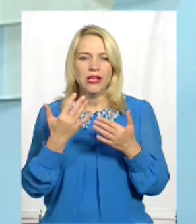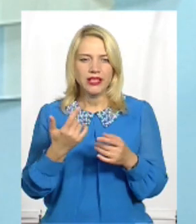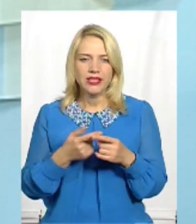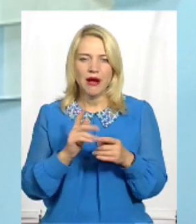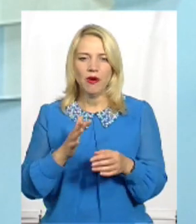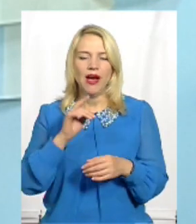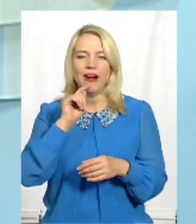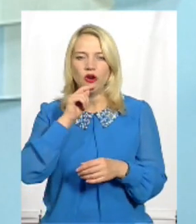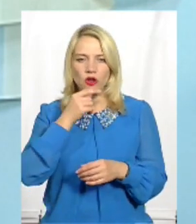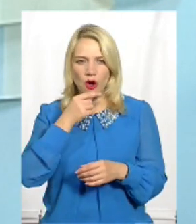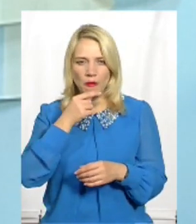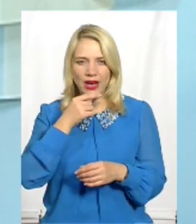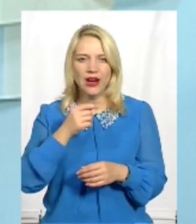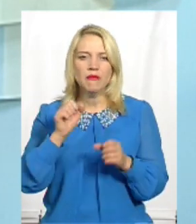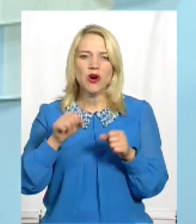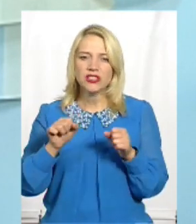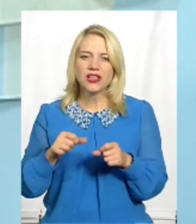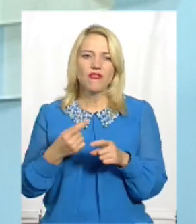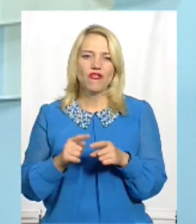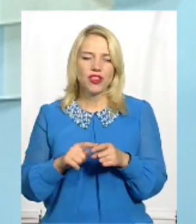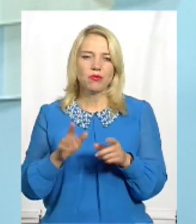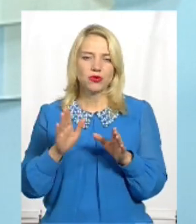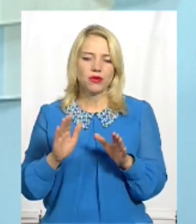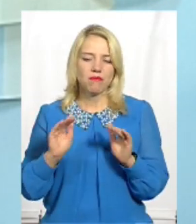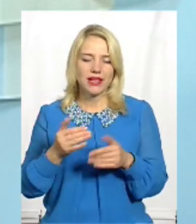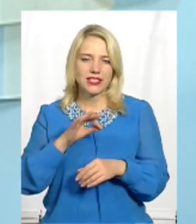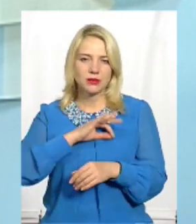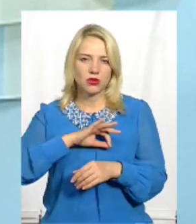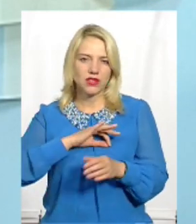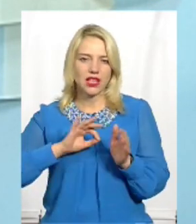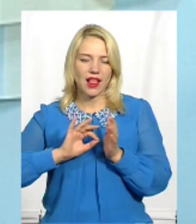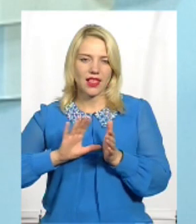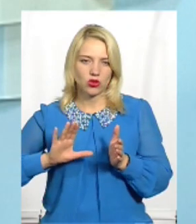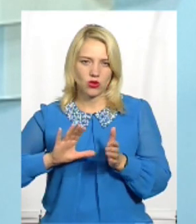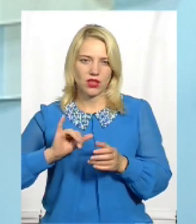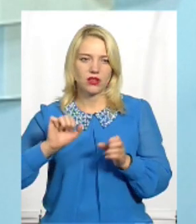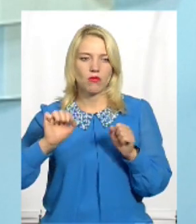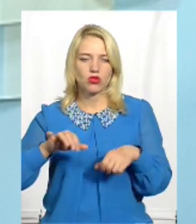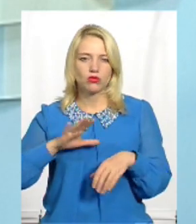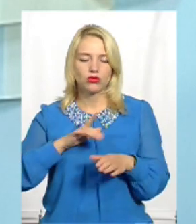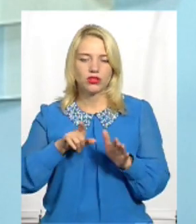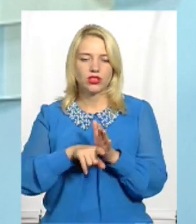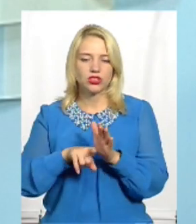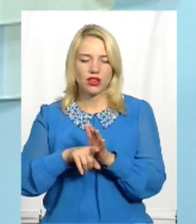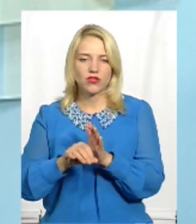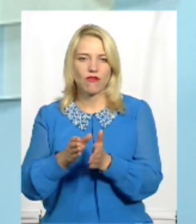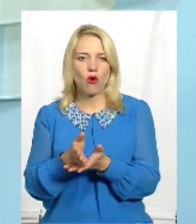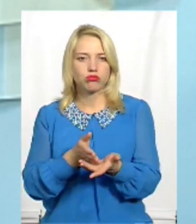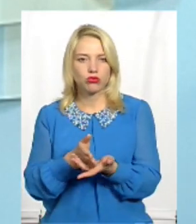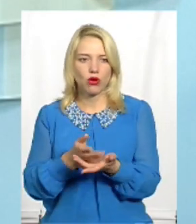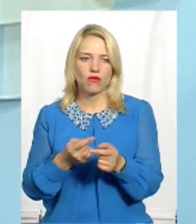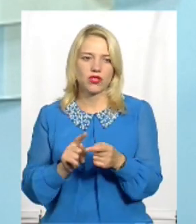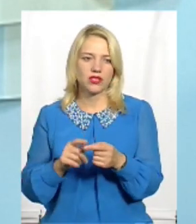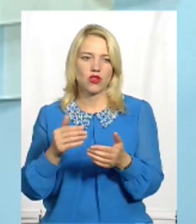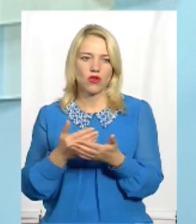ця економія. Можливо, вони будуть менше споживати електричної енергії, можливо, вони будуть дешевше в обслуговуванні. Це